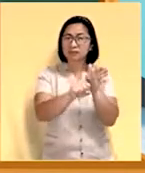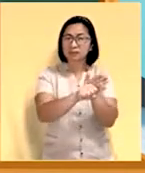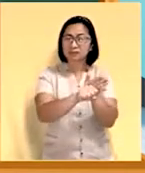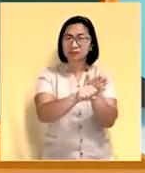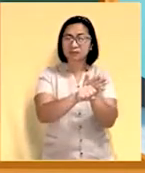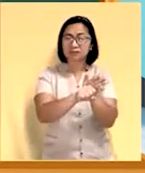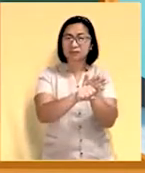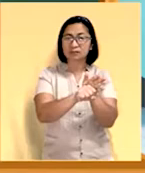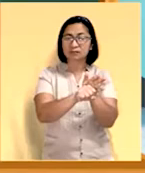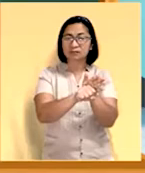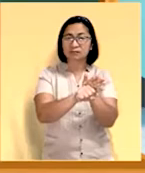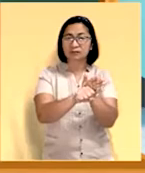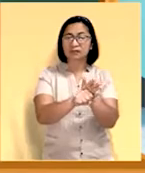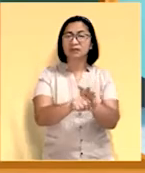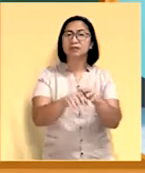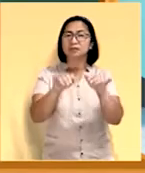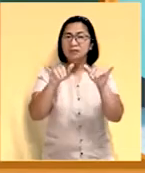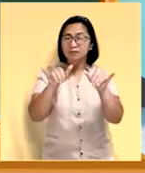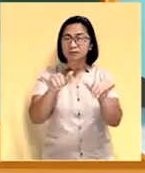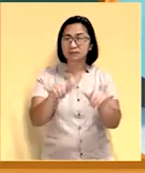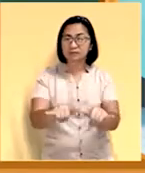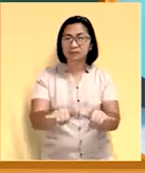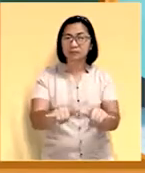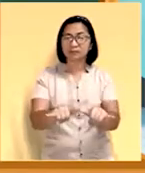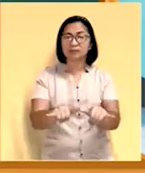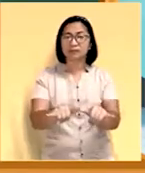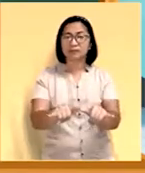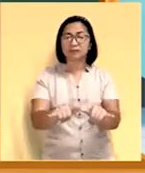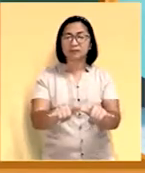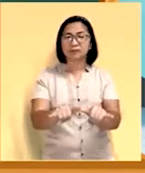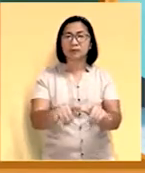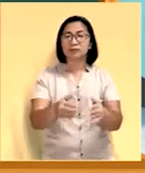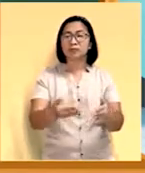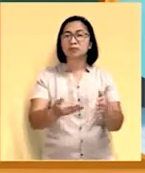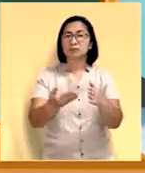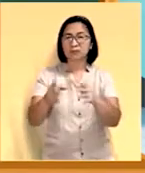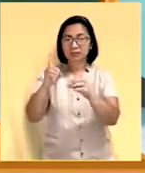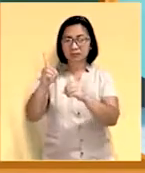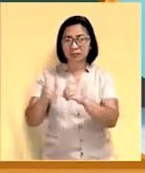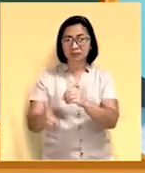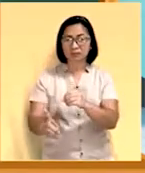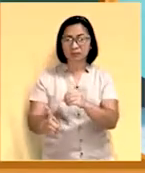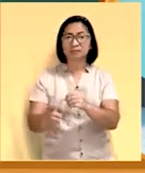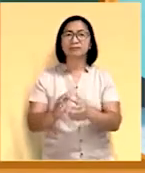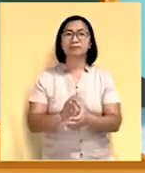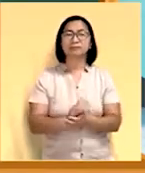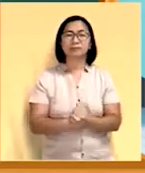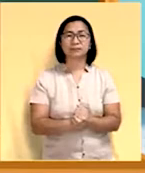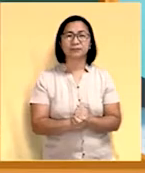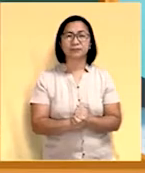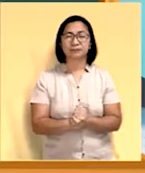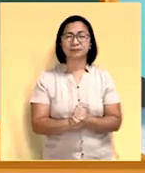Kaya, irelate lamang ito o i-bring down.